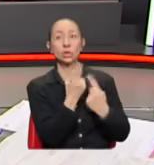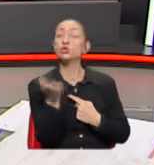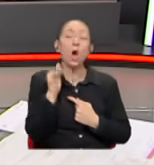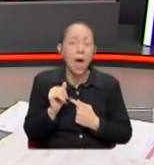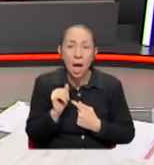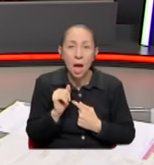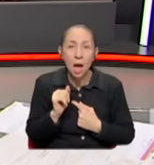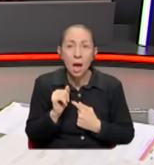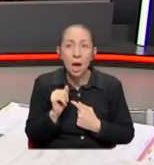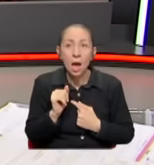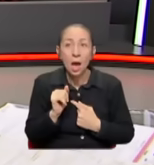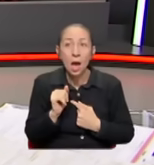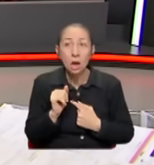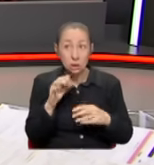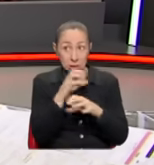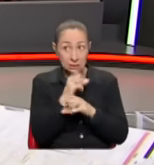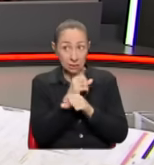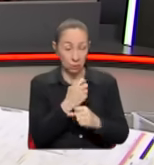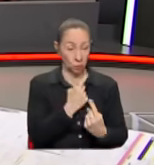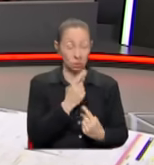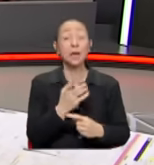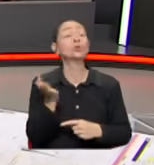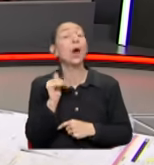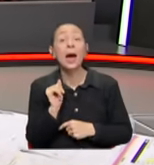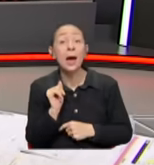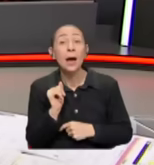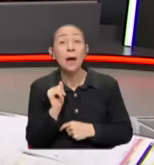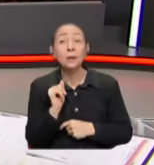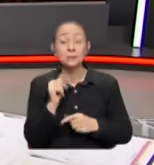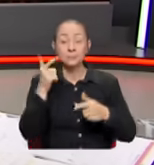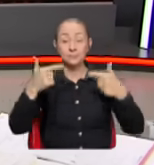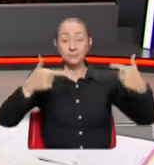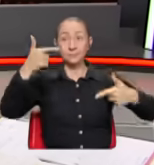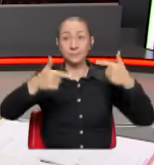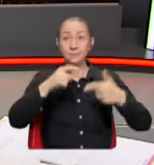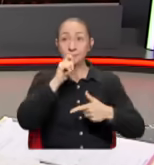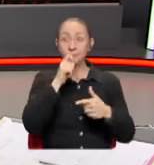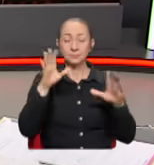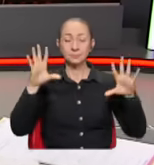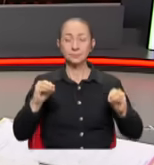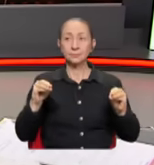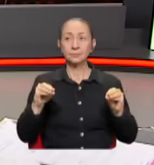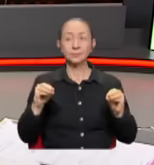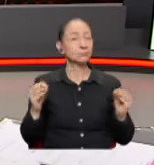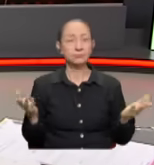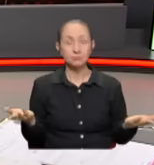da gizli saklı konuşacakmış. Sonra da kameralar filan mikrofonlar